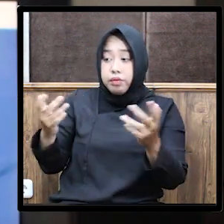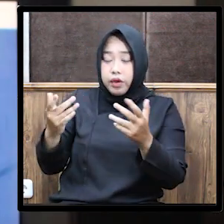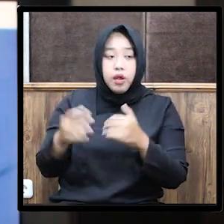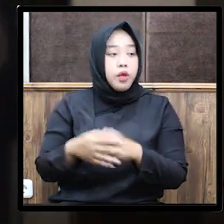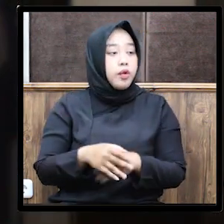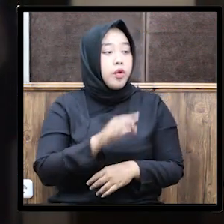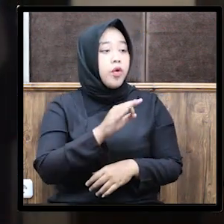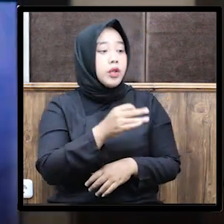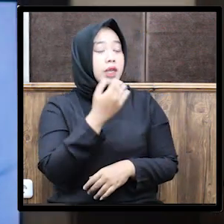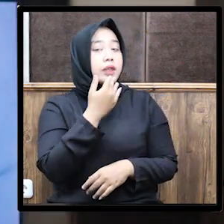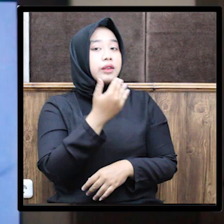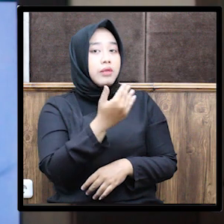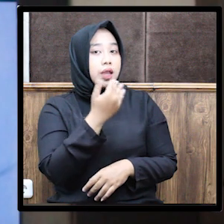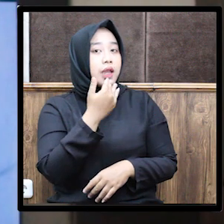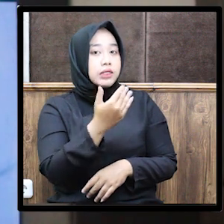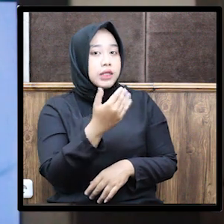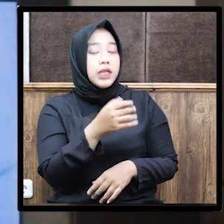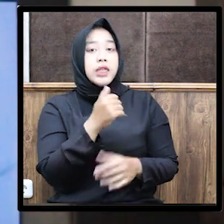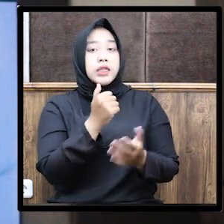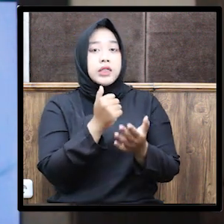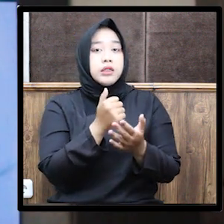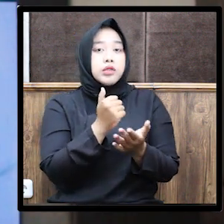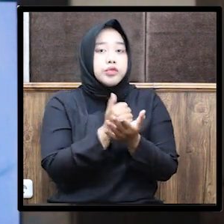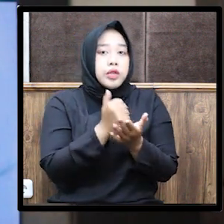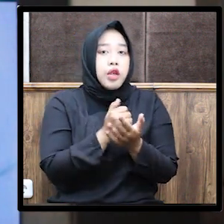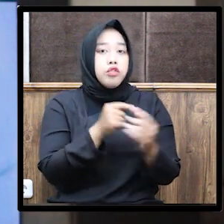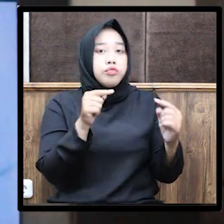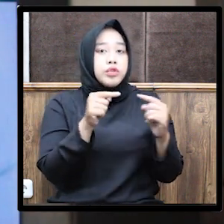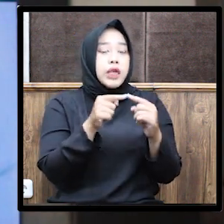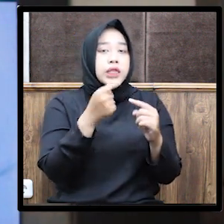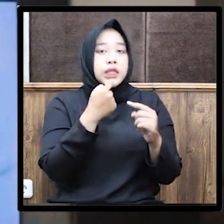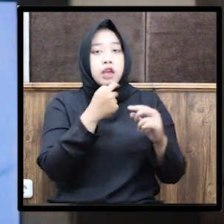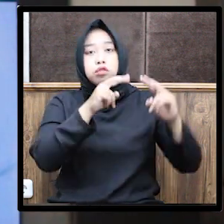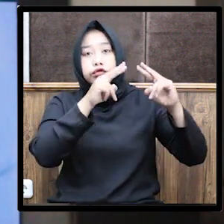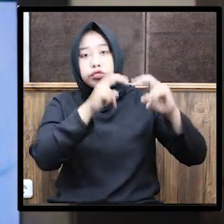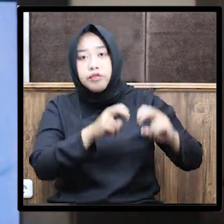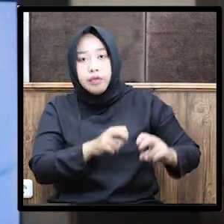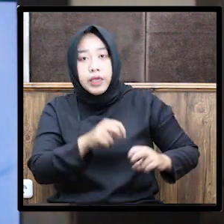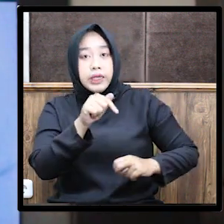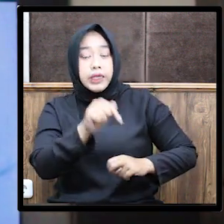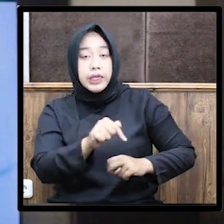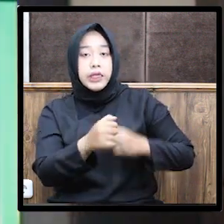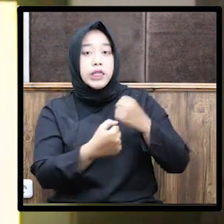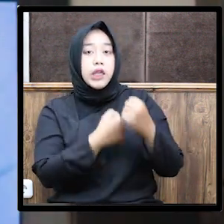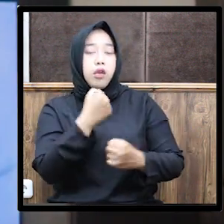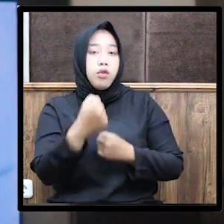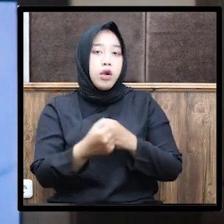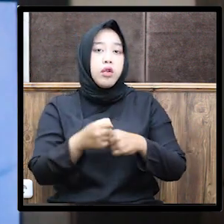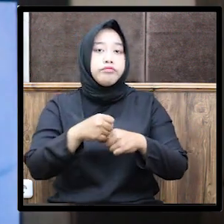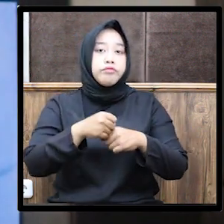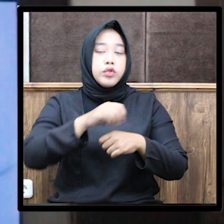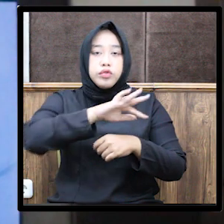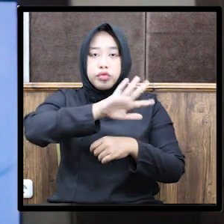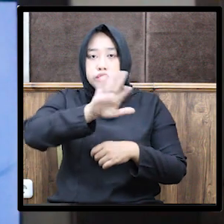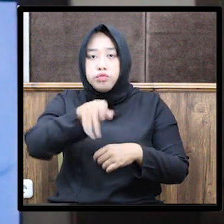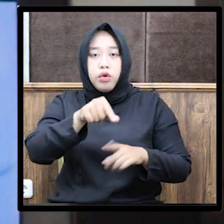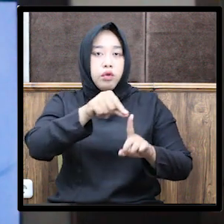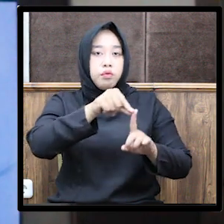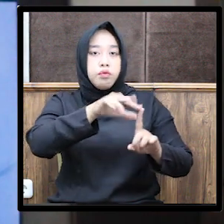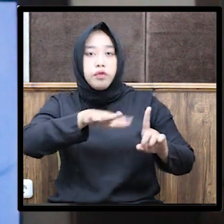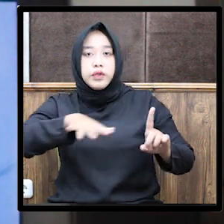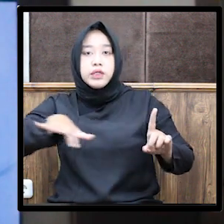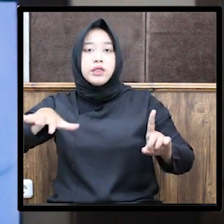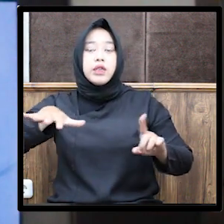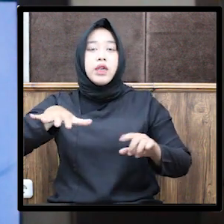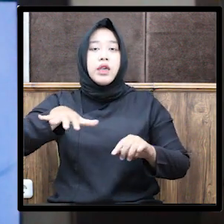perlu dikonfirmasi dari hasil survei tersebut seperti itu. Iya, terima kasih Mas Asia. Jadi berkaitan dengan hasil survei teman-teman, karena ini